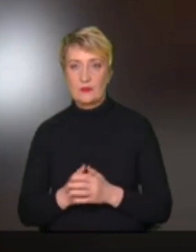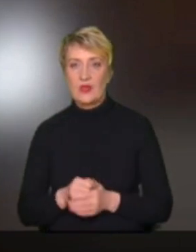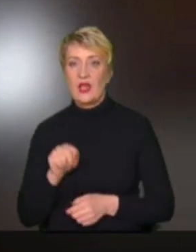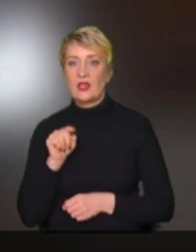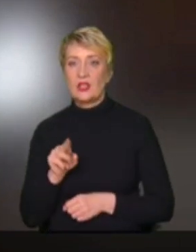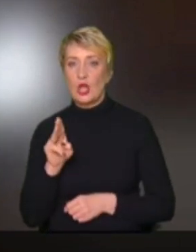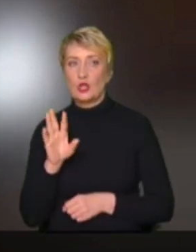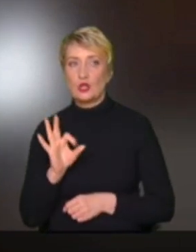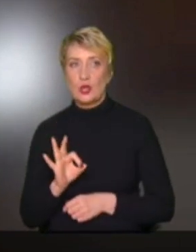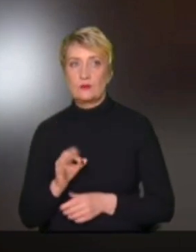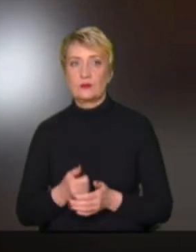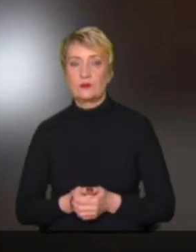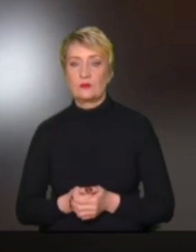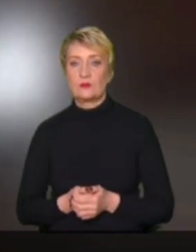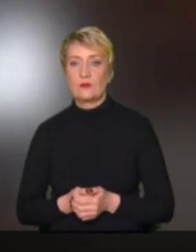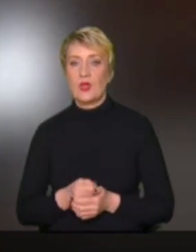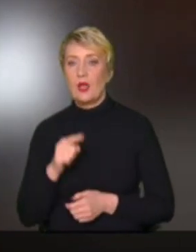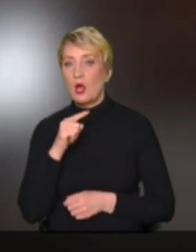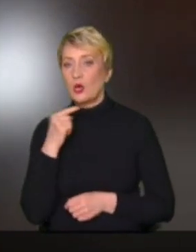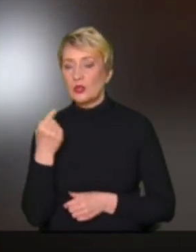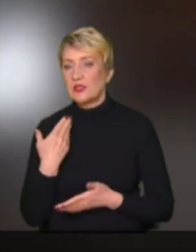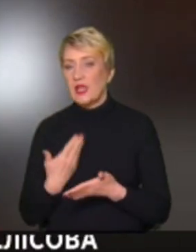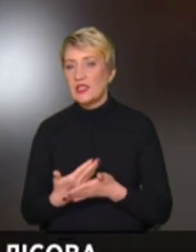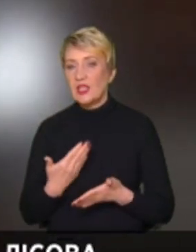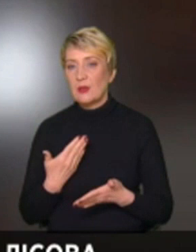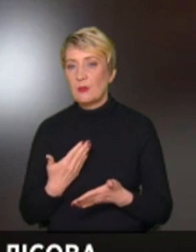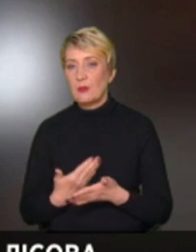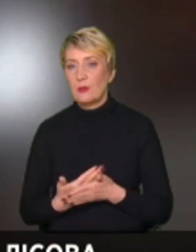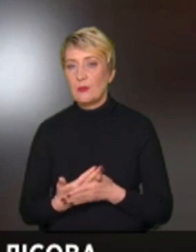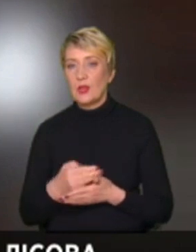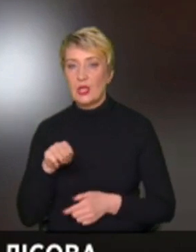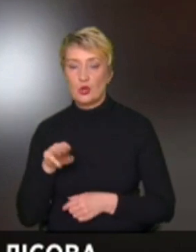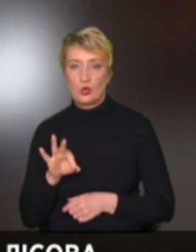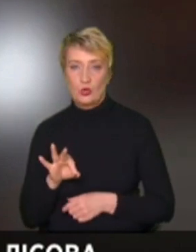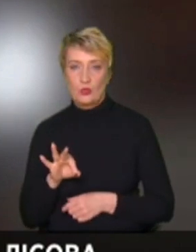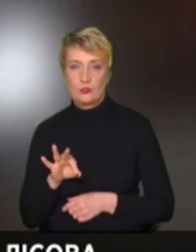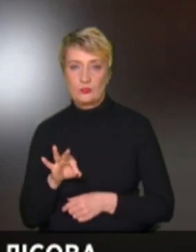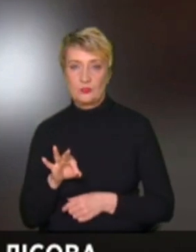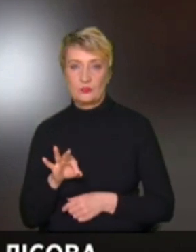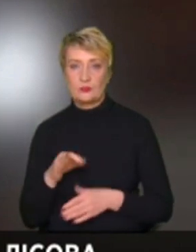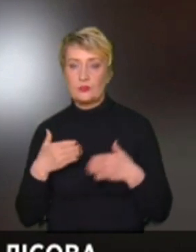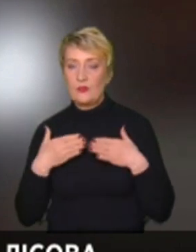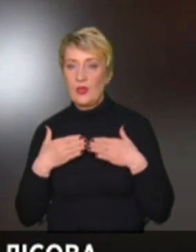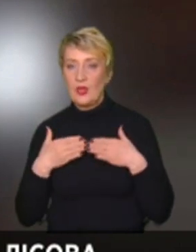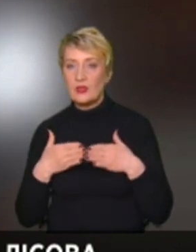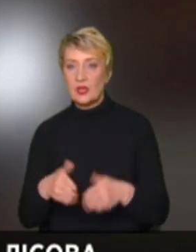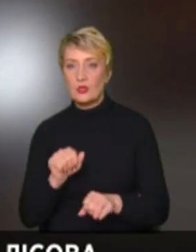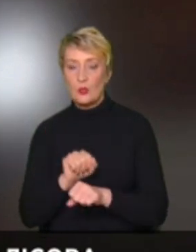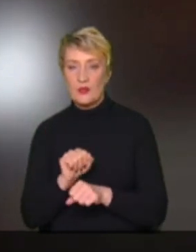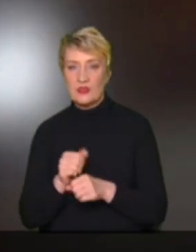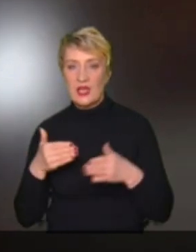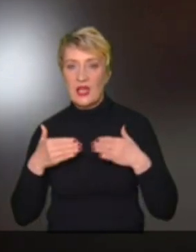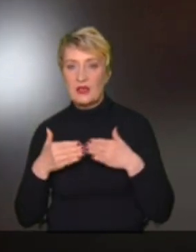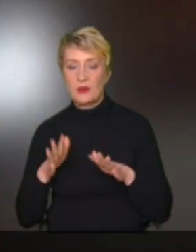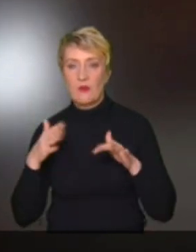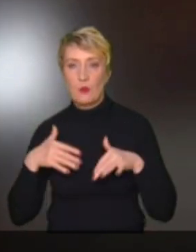що Росія нібито йде у порти, і кораблі виходять у